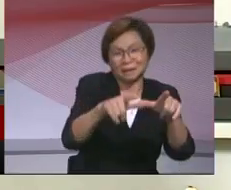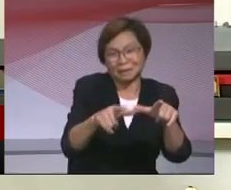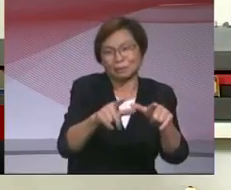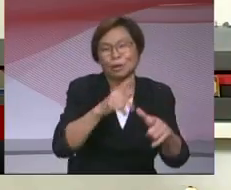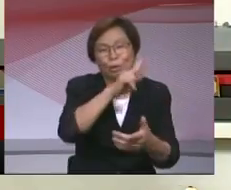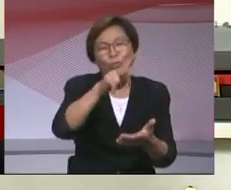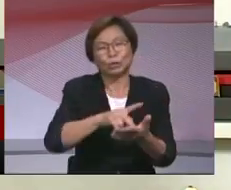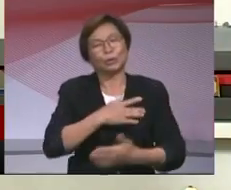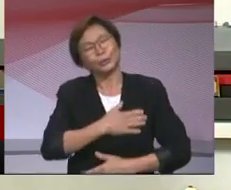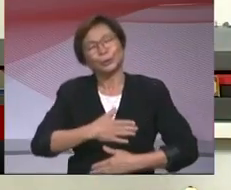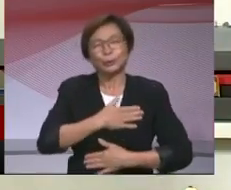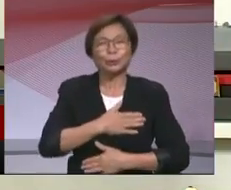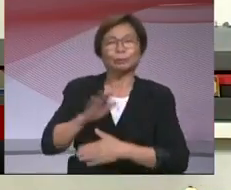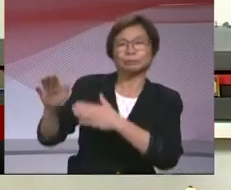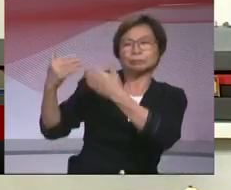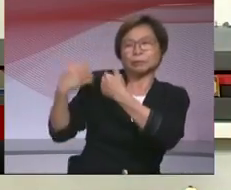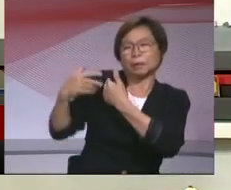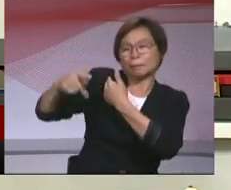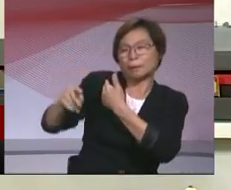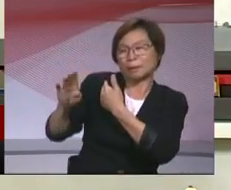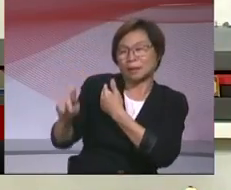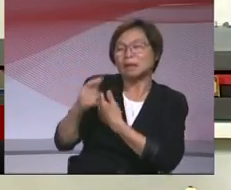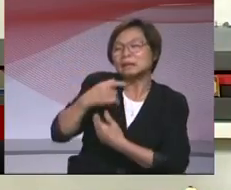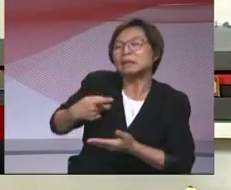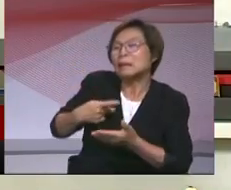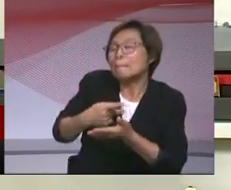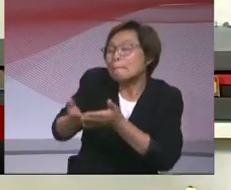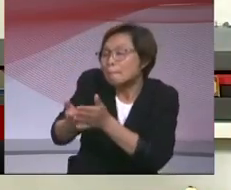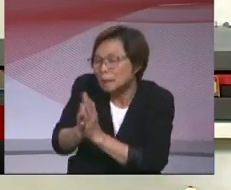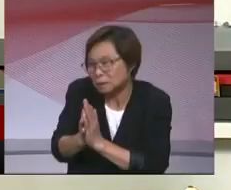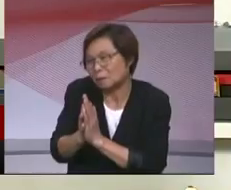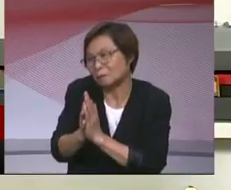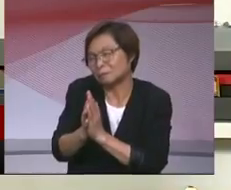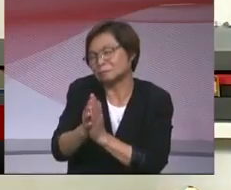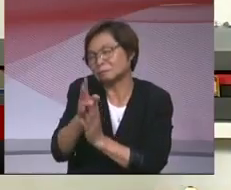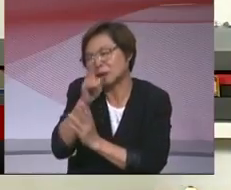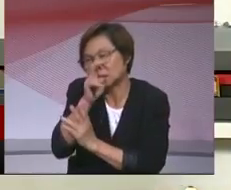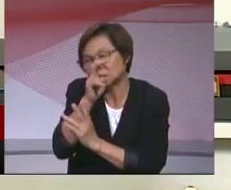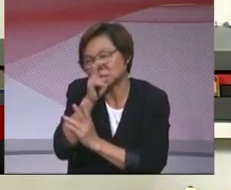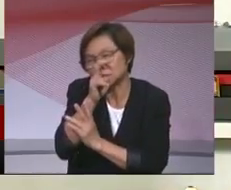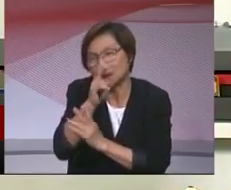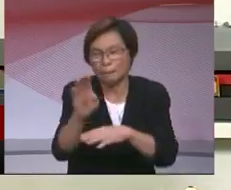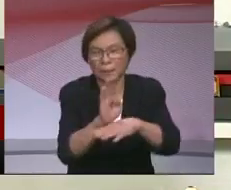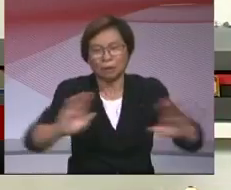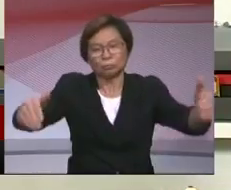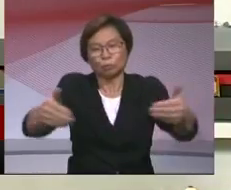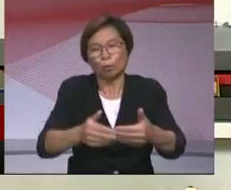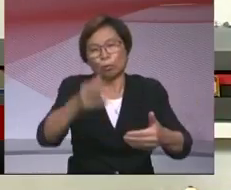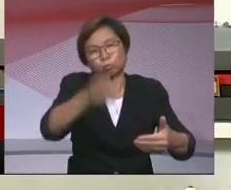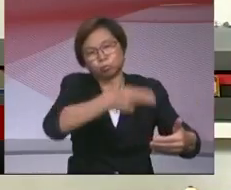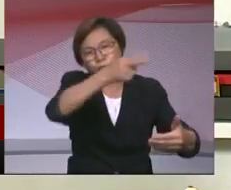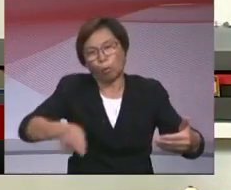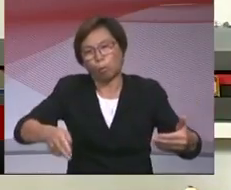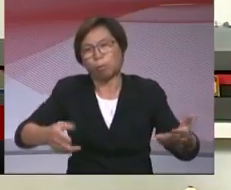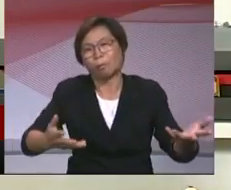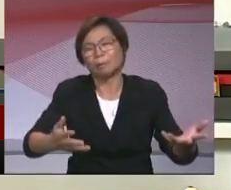di bawah PBT, dan kita minta supaya tindakan tegas seperti menutup operasi dilakukan. Jadi